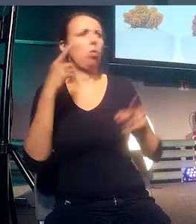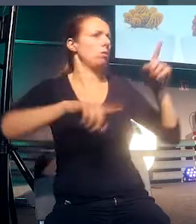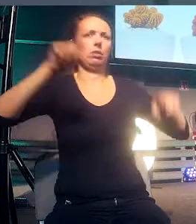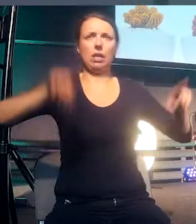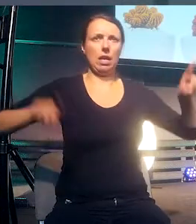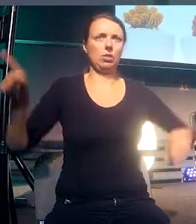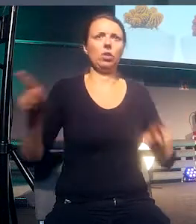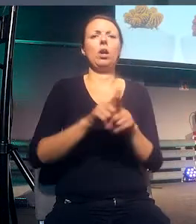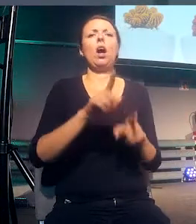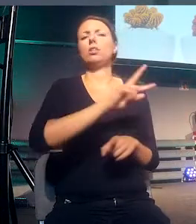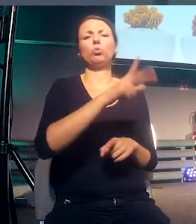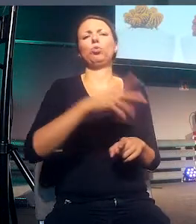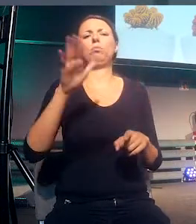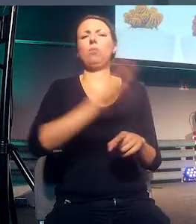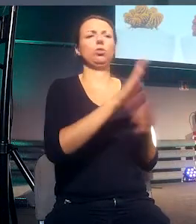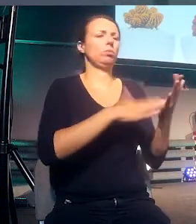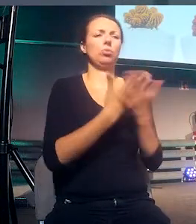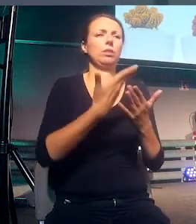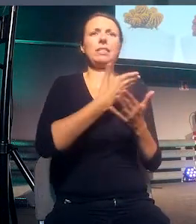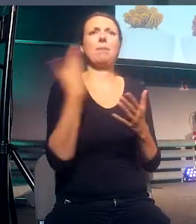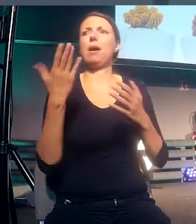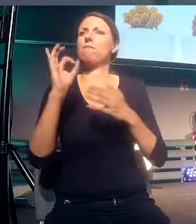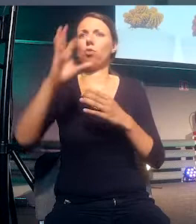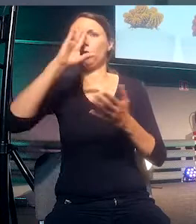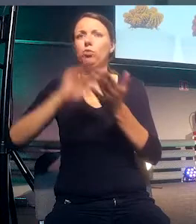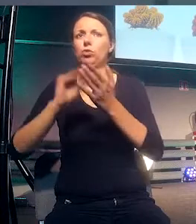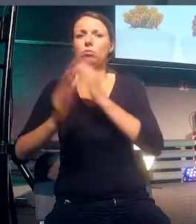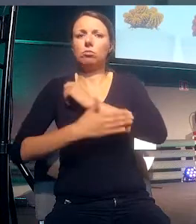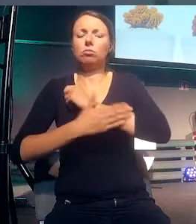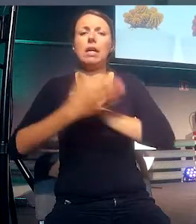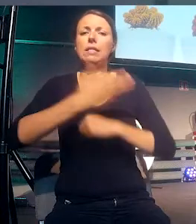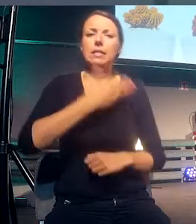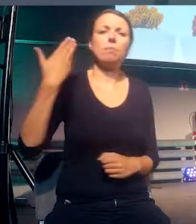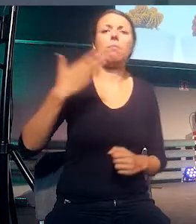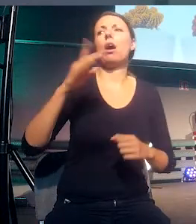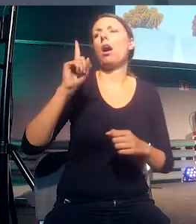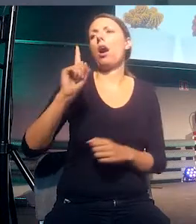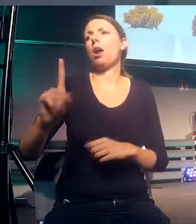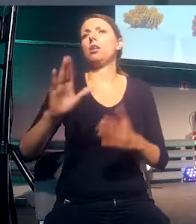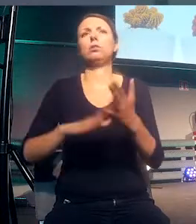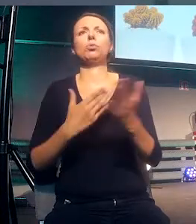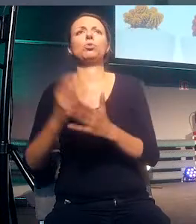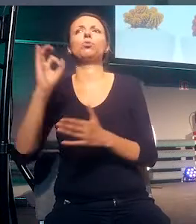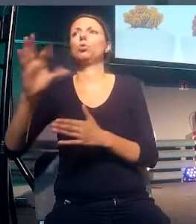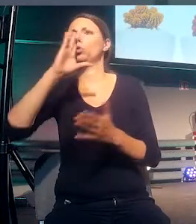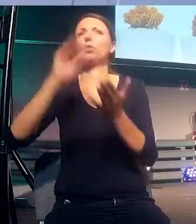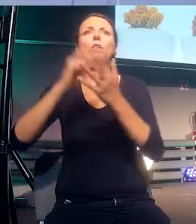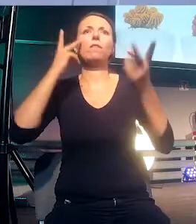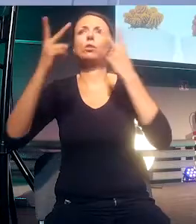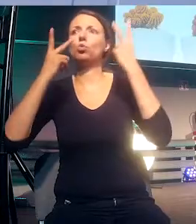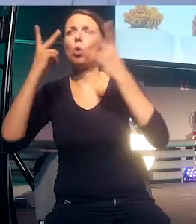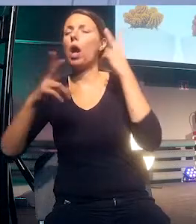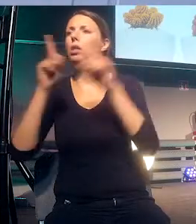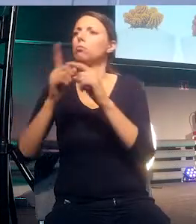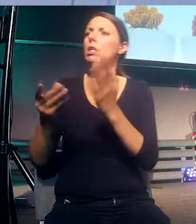tych trzech backgroundów. Natomiast ich wieloletnie hobby związane z wizualnością i z